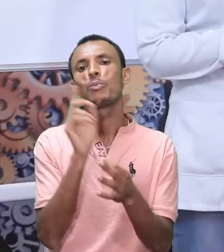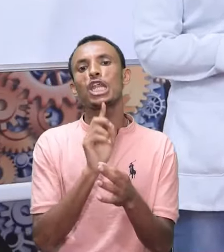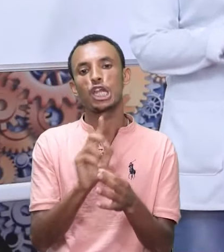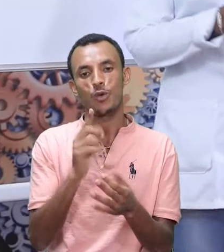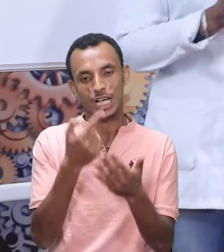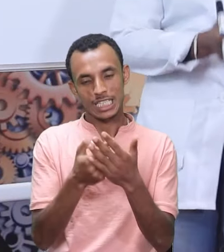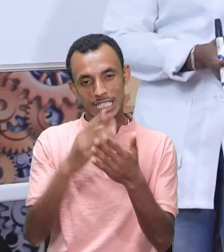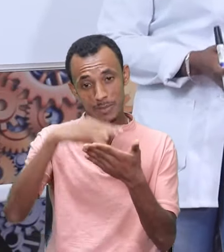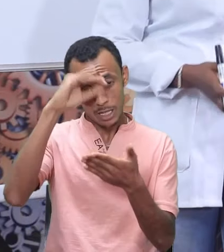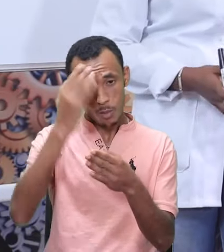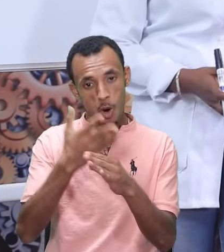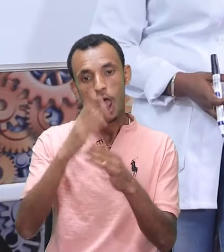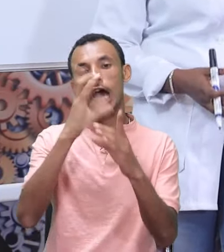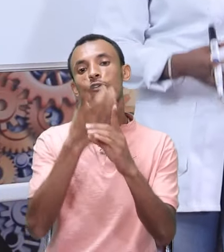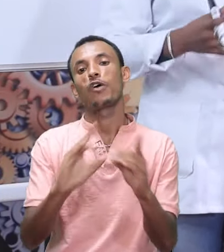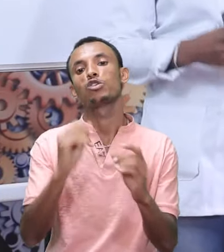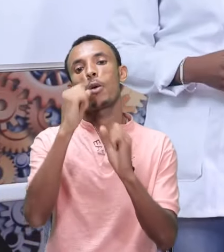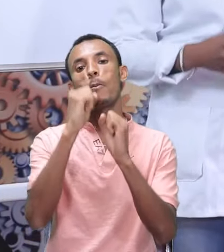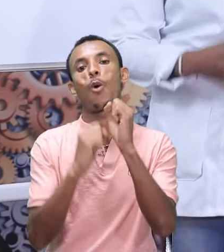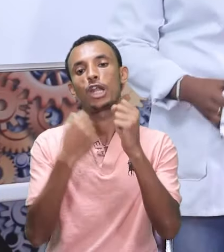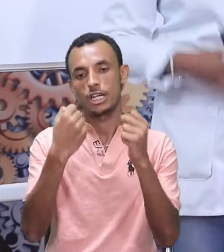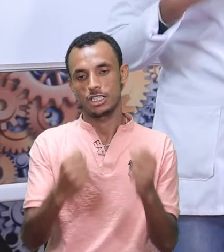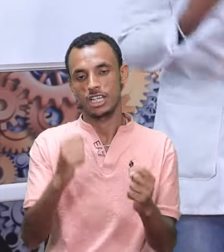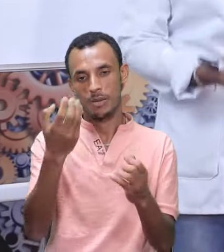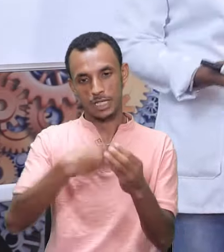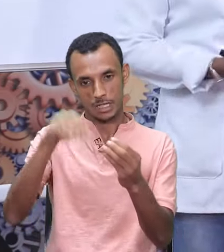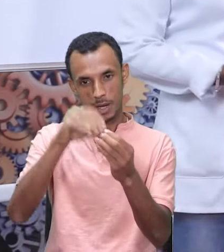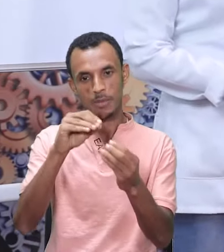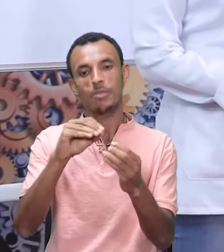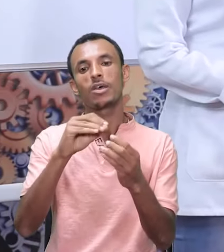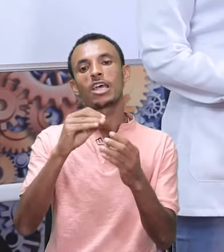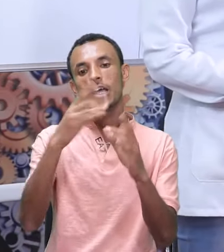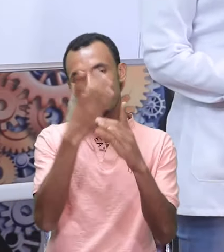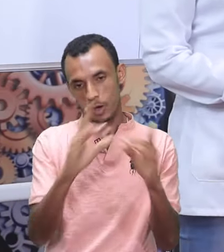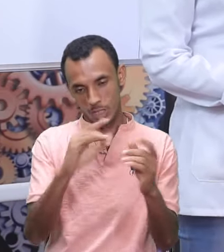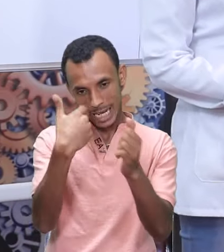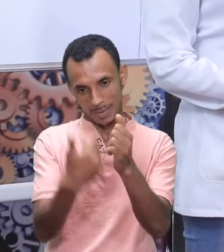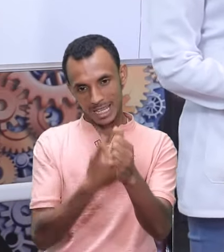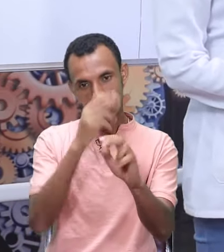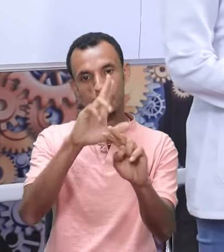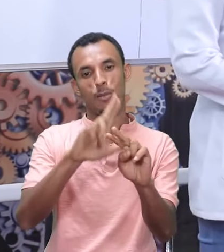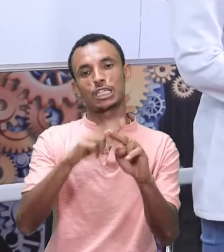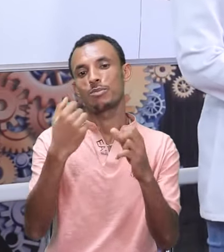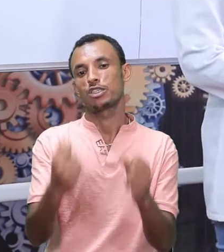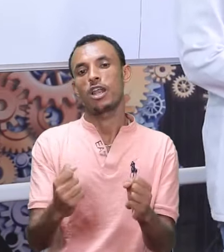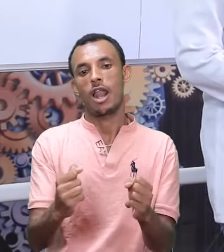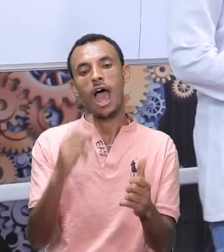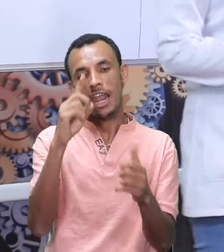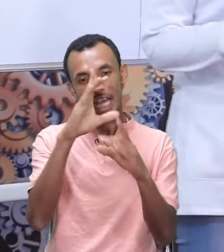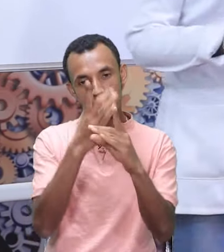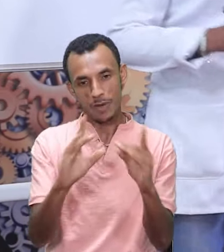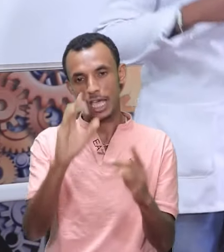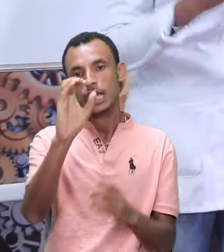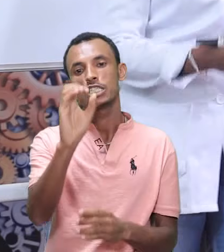ከዚህ ርስ በኋላ ክፍልፋዮችን ማወዳደር እንችላለን እንዲሁም ክፍልፋዮችን በቅደም ተከተል ማስቀመጥ እንችላለን ይሄ አላማችን ነው አንድ